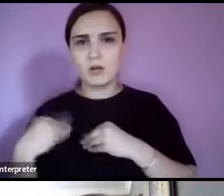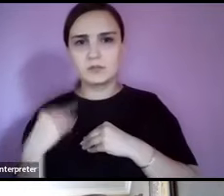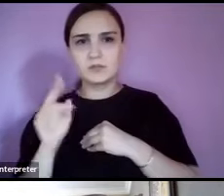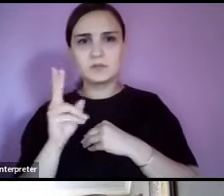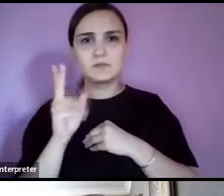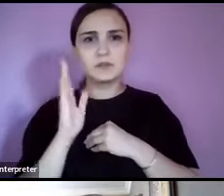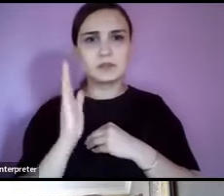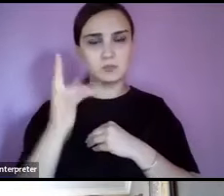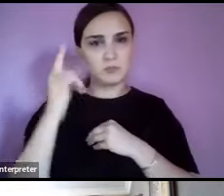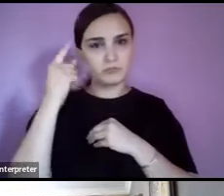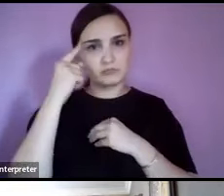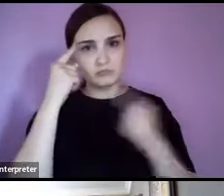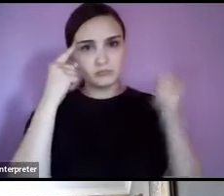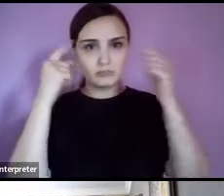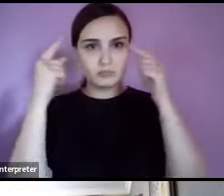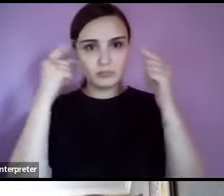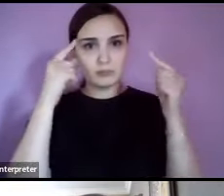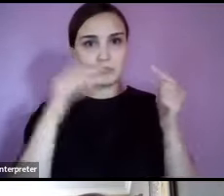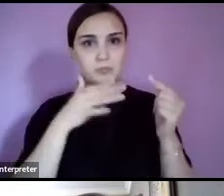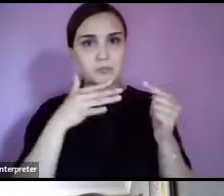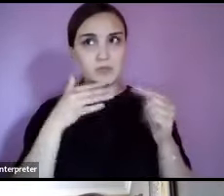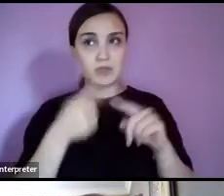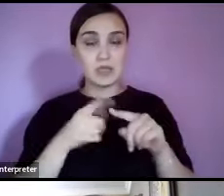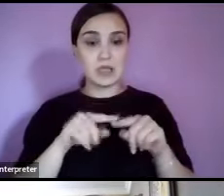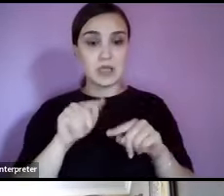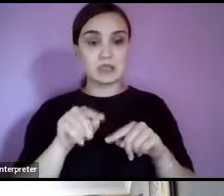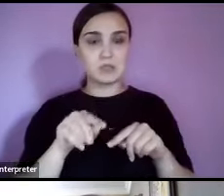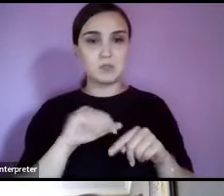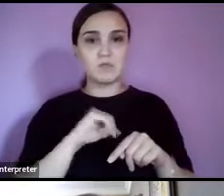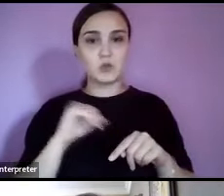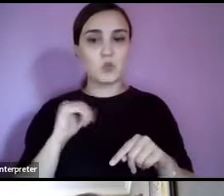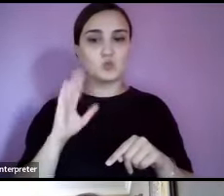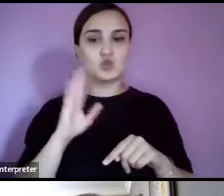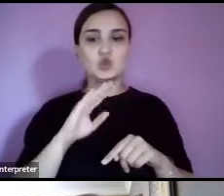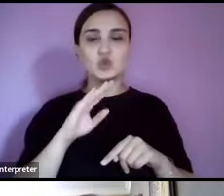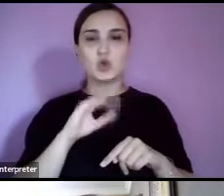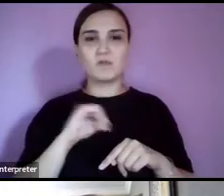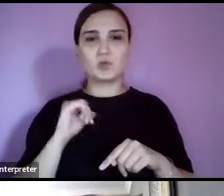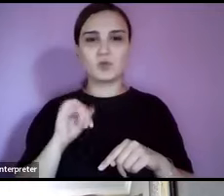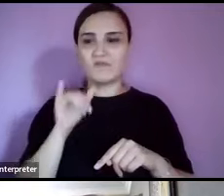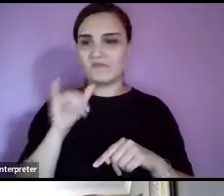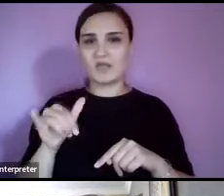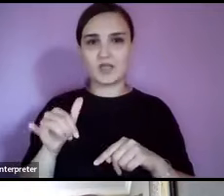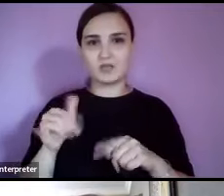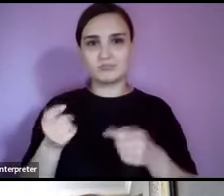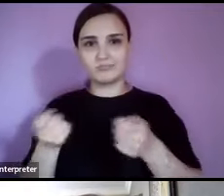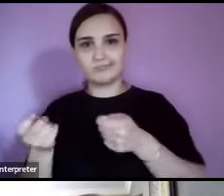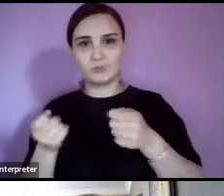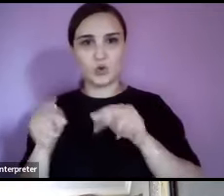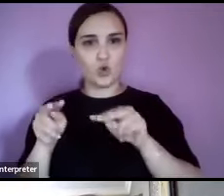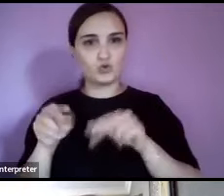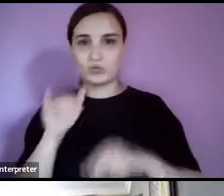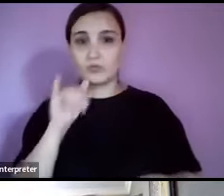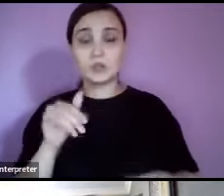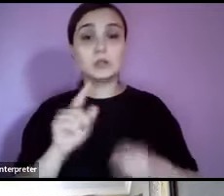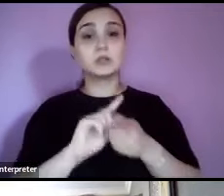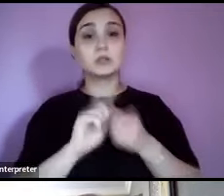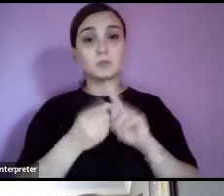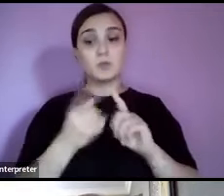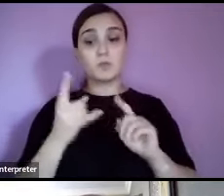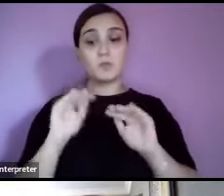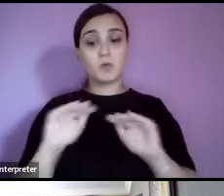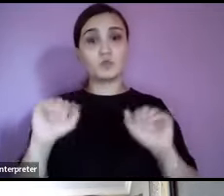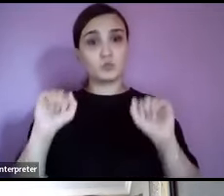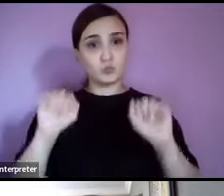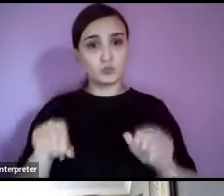არის ისეთი გარემოებები, რომელთა კონტროლი შობელს ნაკლებად შეუძლია, მაგრამ სამაგეროდ შეგვიძლია ბავშვებს დავეხმაროთ, რომ